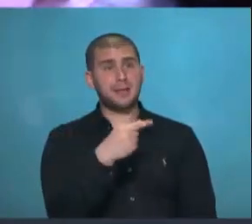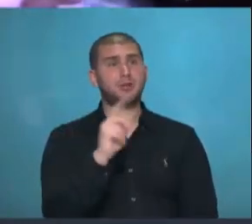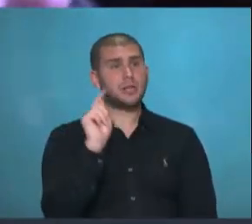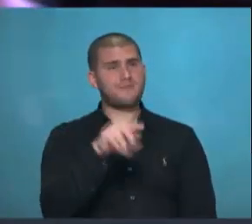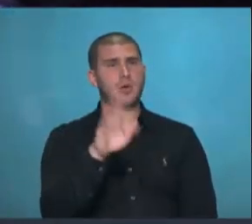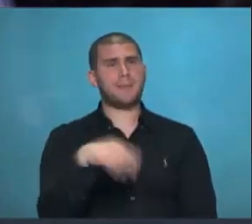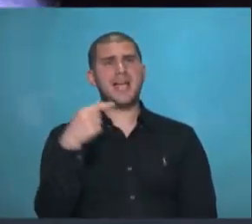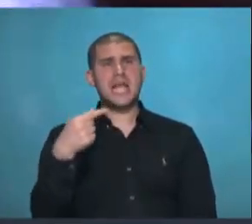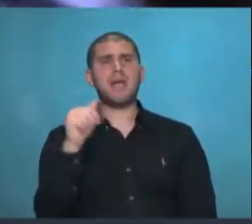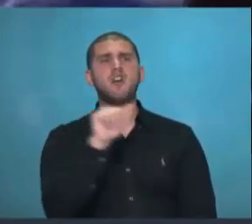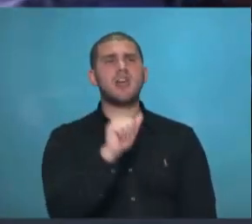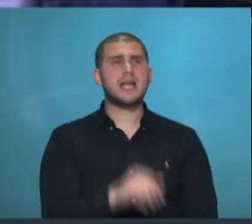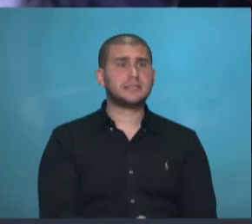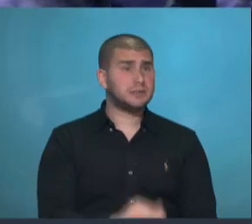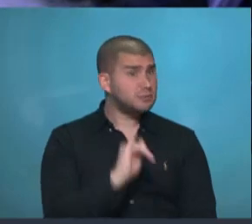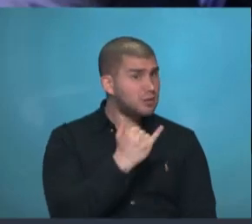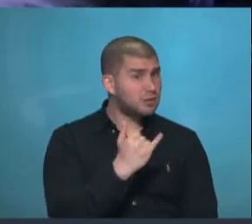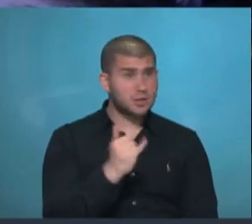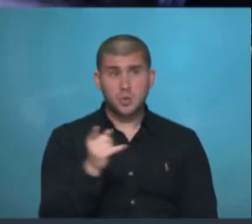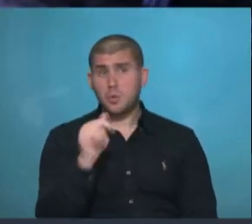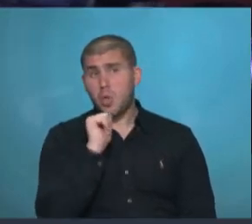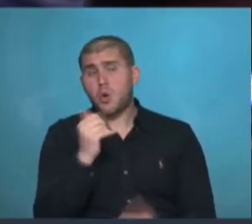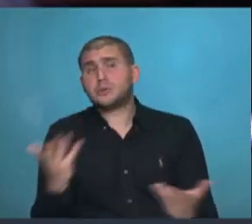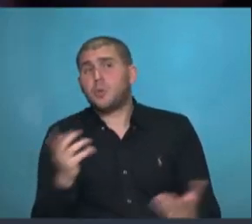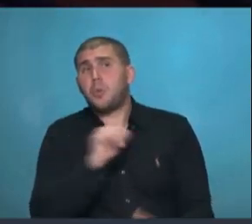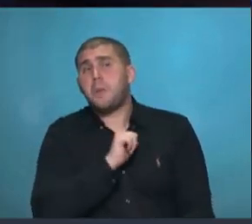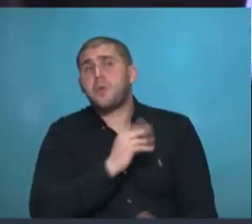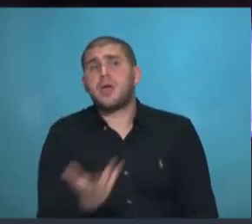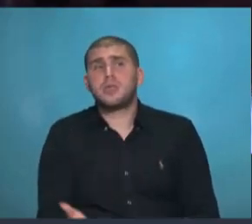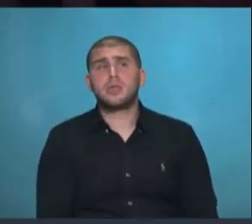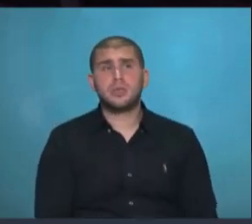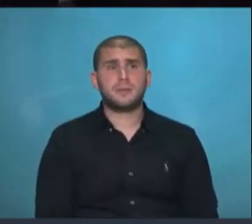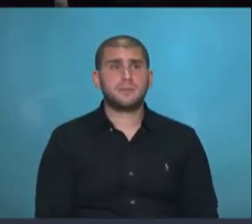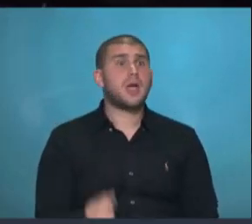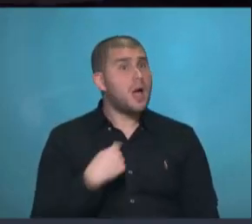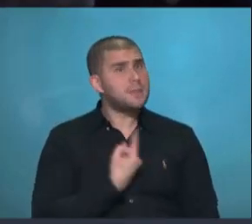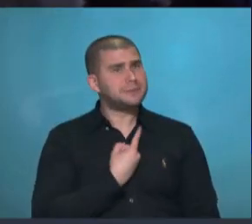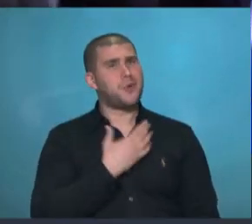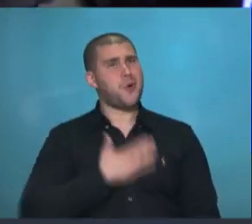גבי אשכנזי. כן? הוא לא רוצה אבל, לא מעוניין. אני